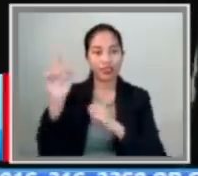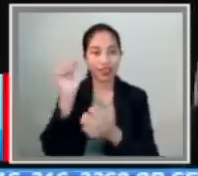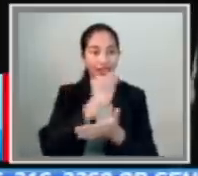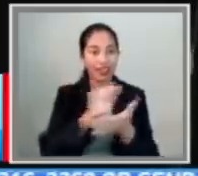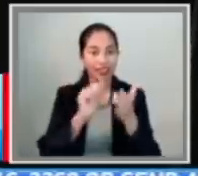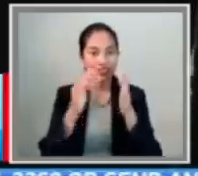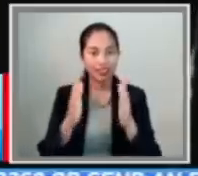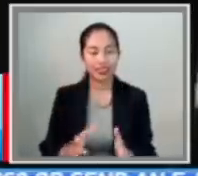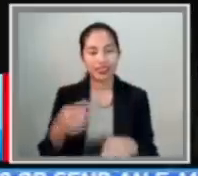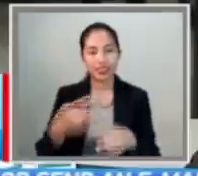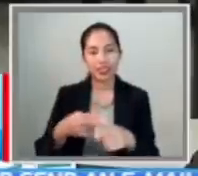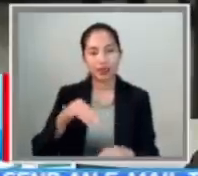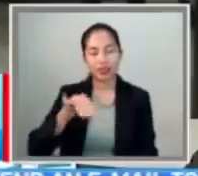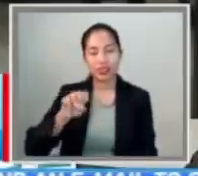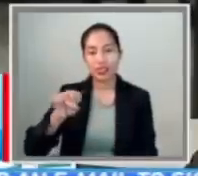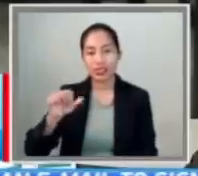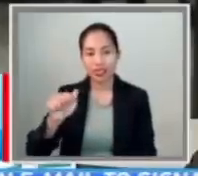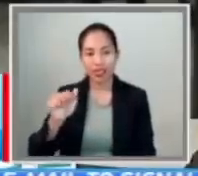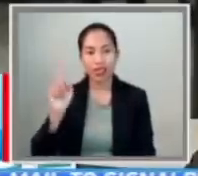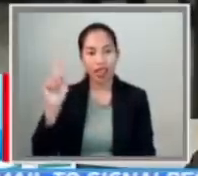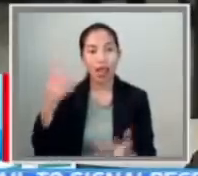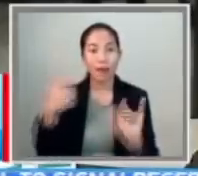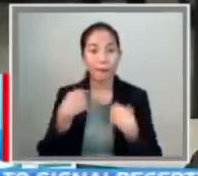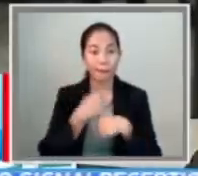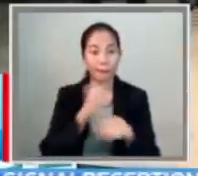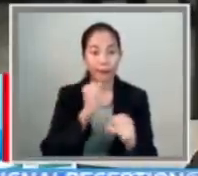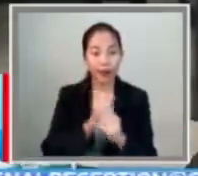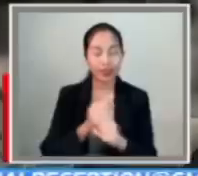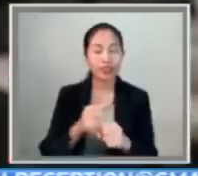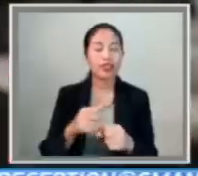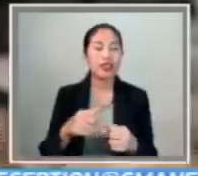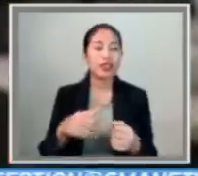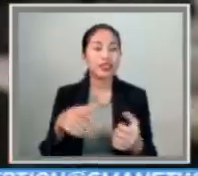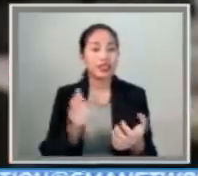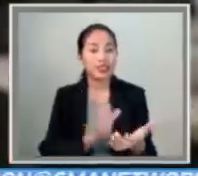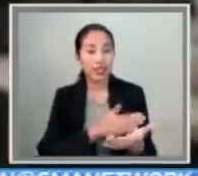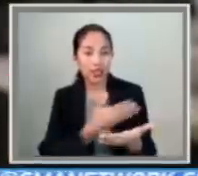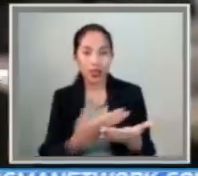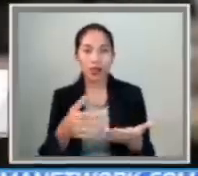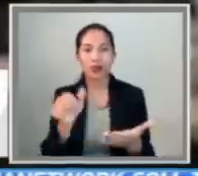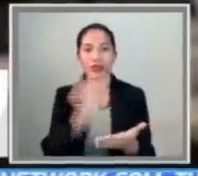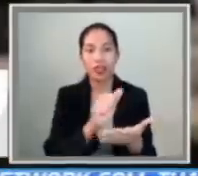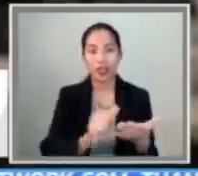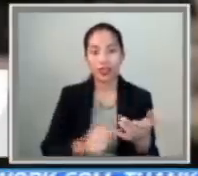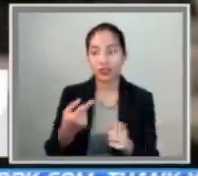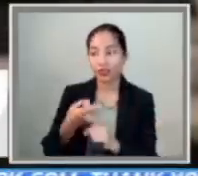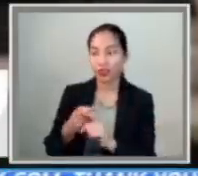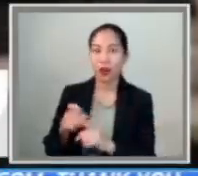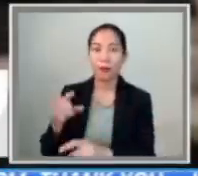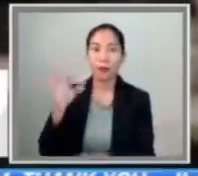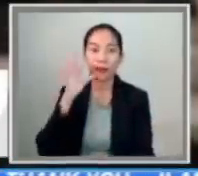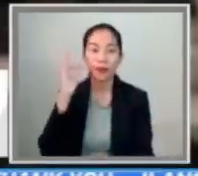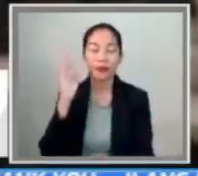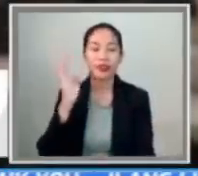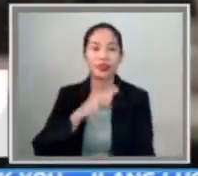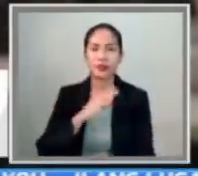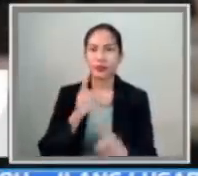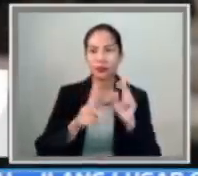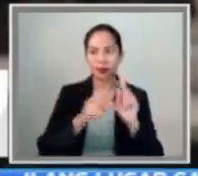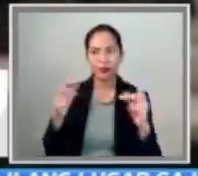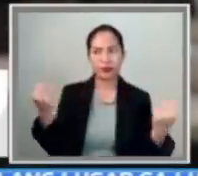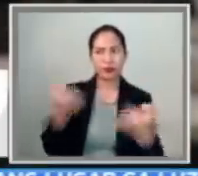Katunayan, isang sound art pa nga ang kanyang nalikha mula sa mga bubuyog. In general, yung mga tao po takot sila sa mga bubuyog